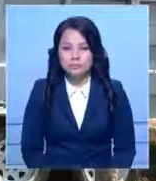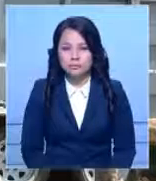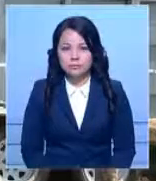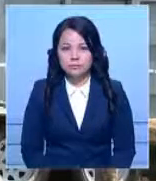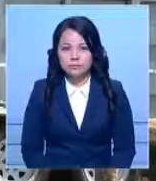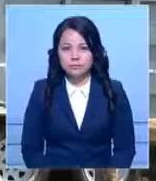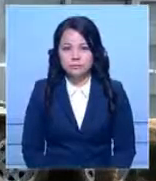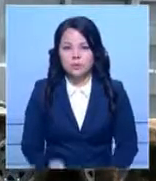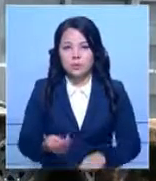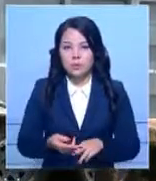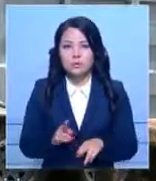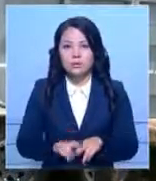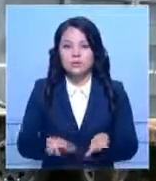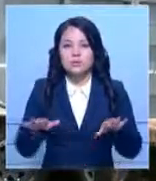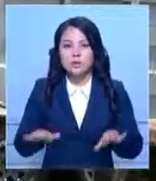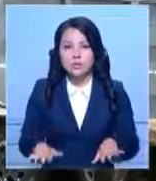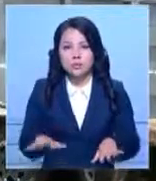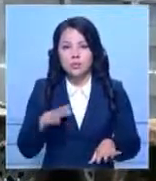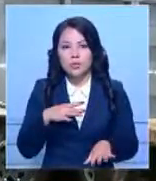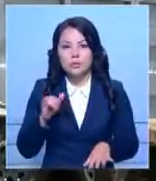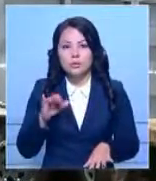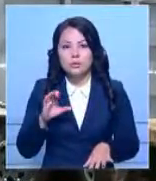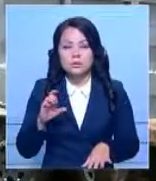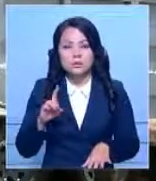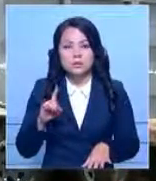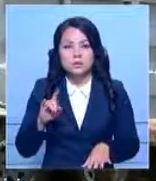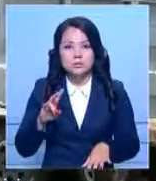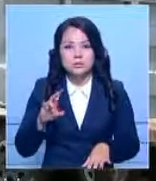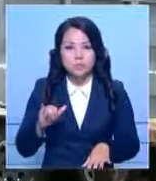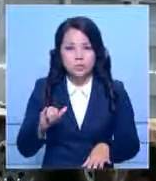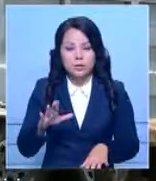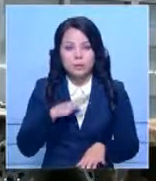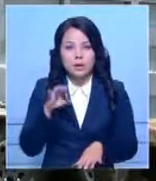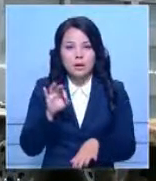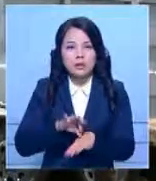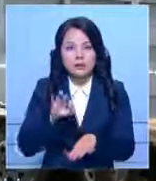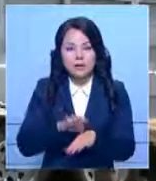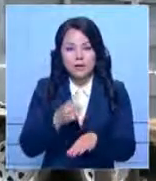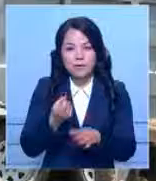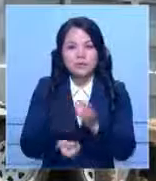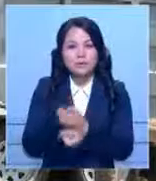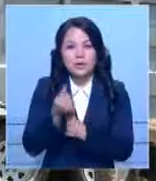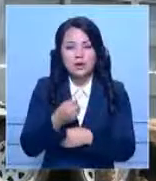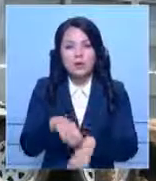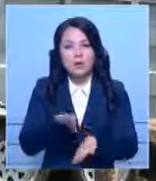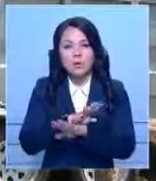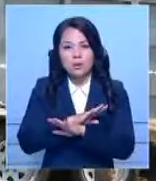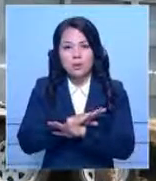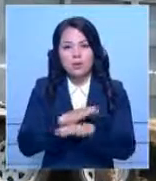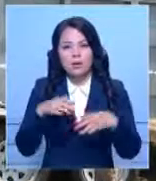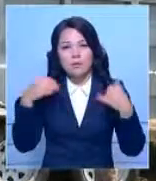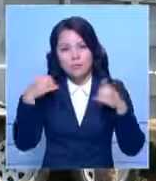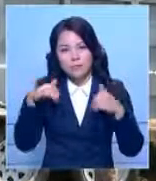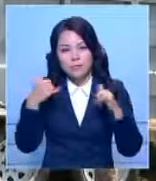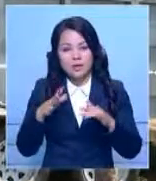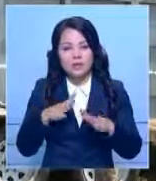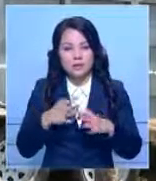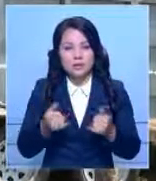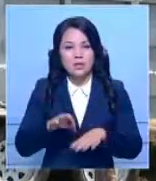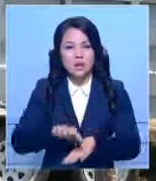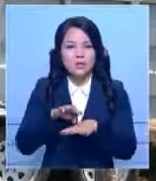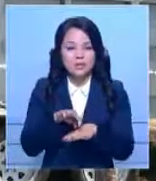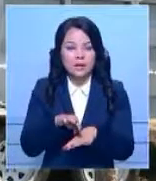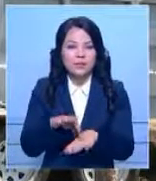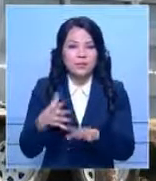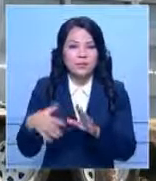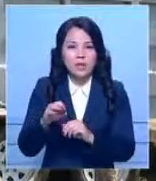Осы жерде Ұзын су ауылынан шыққан Сібір жарасын өлген малдың терісі жағып жатыр. Осы